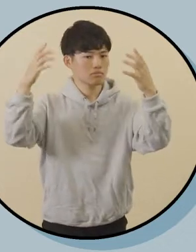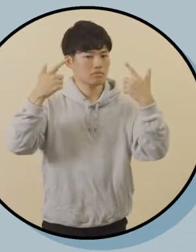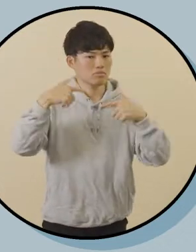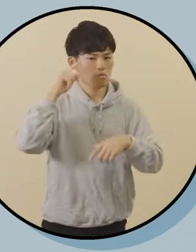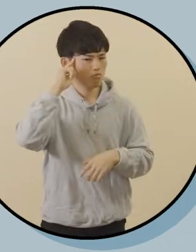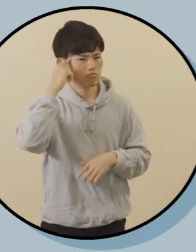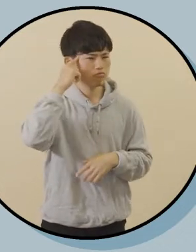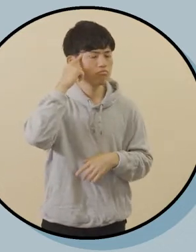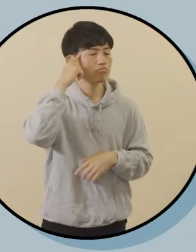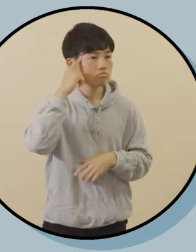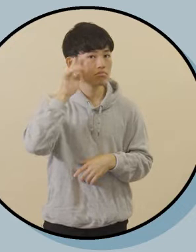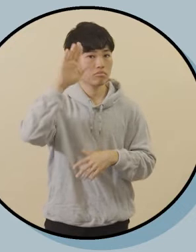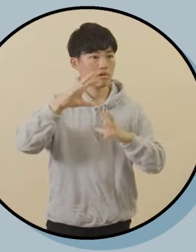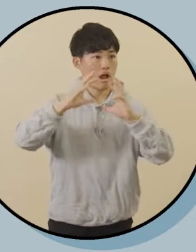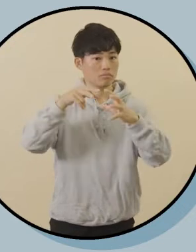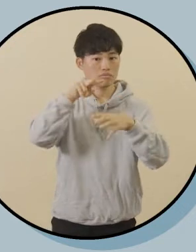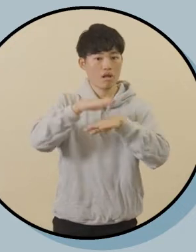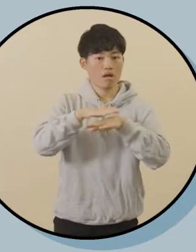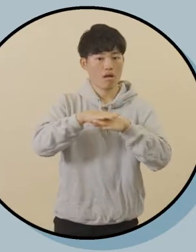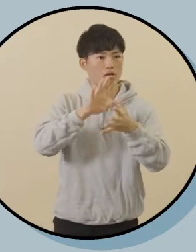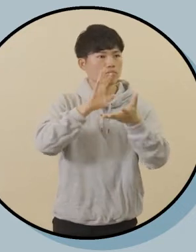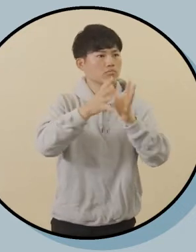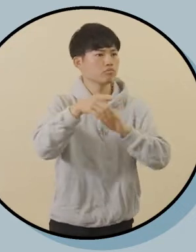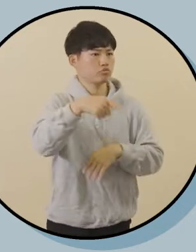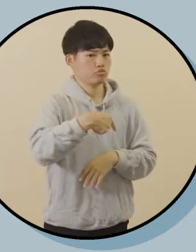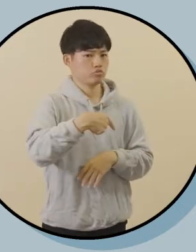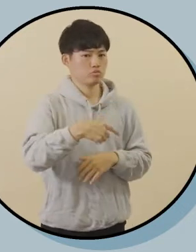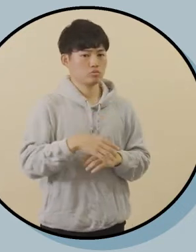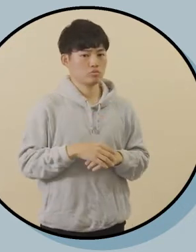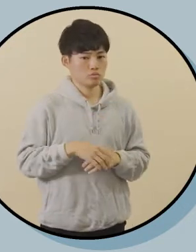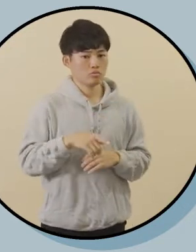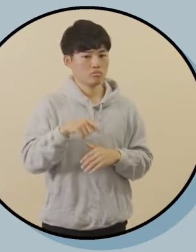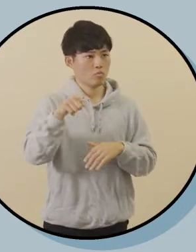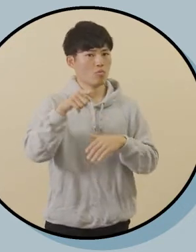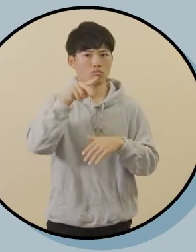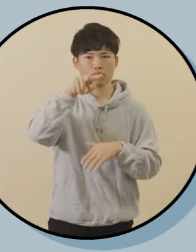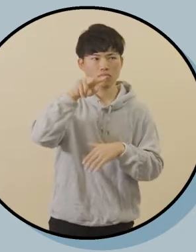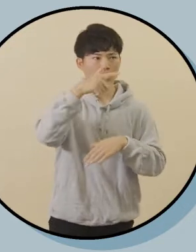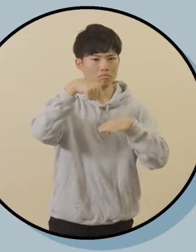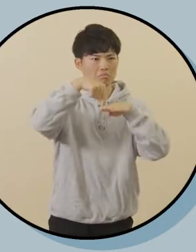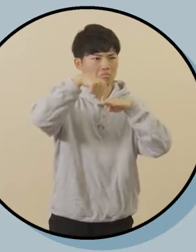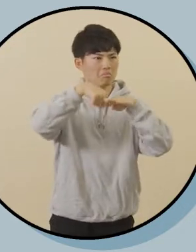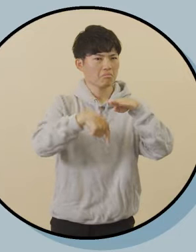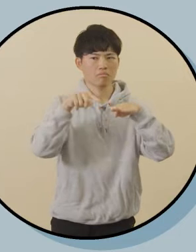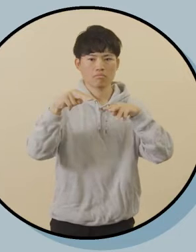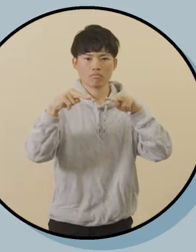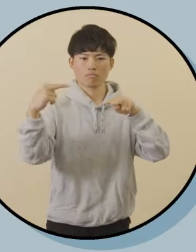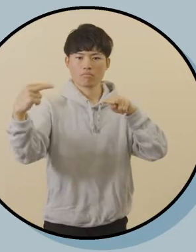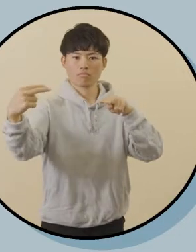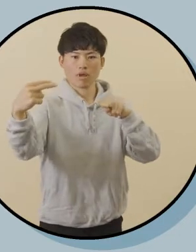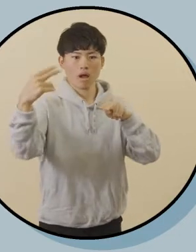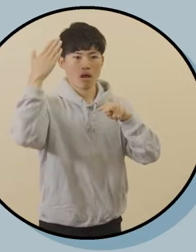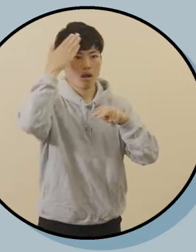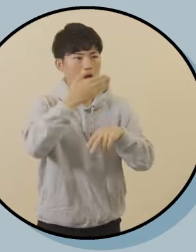ことによって、その本当に世界の見え方って変わってくるし、よりなんかそこにこう深みというか、いろんなレイヤーが重なっていくんじ